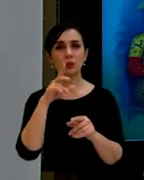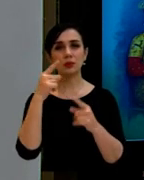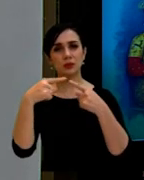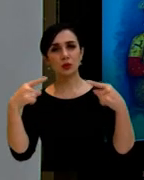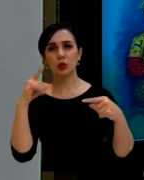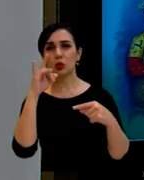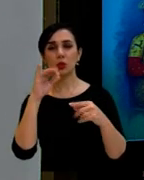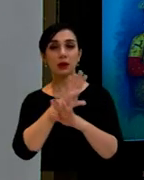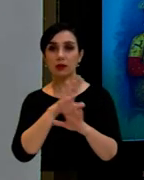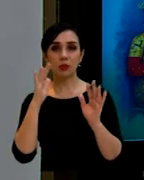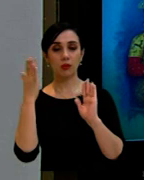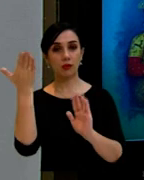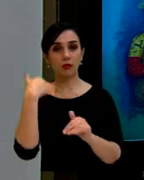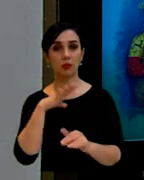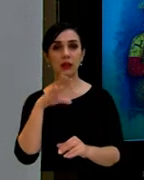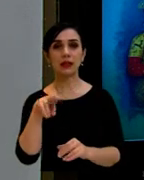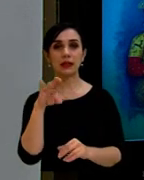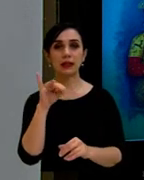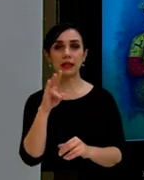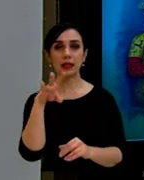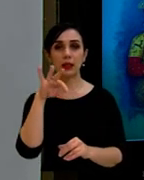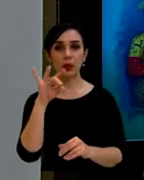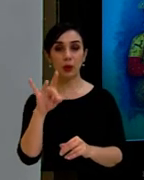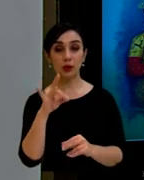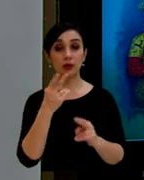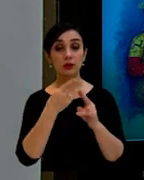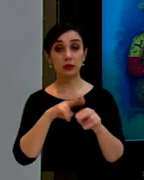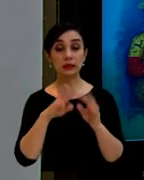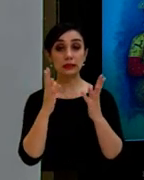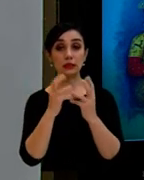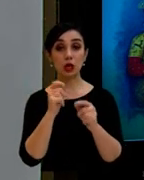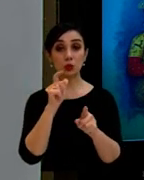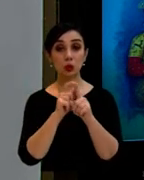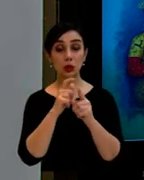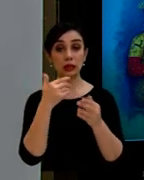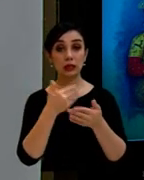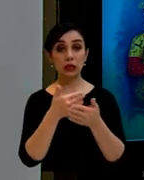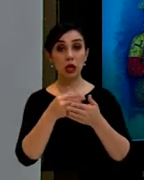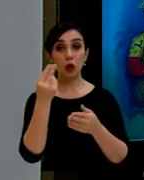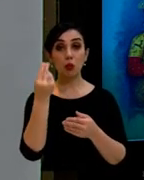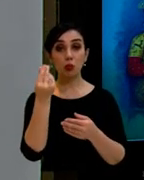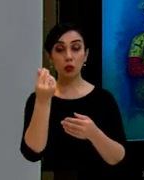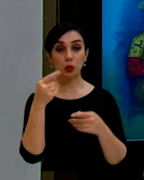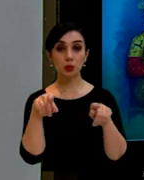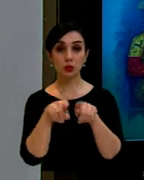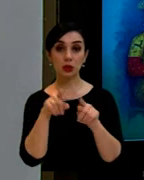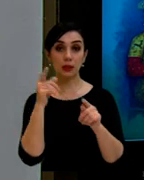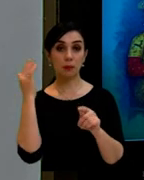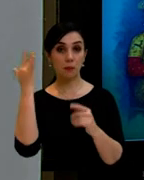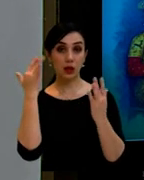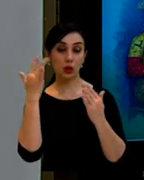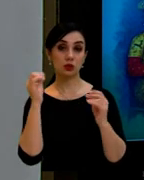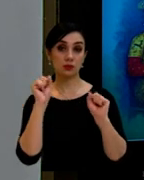necha arab davlatlarida qo'llanadi. Hisob so'zi sifatida u pul o'lchovchi birlik